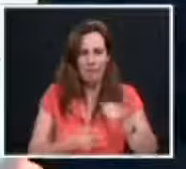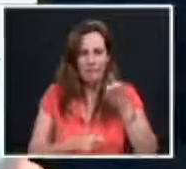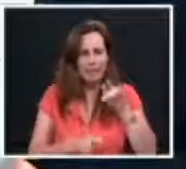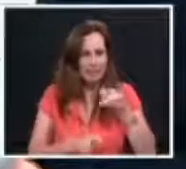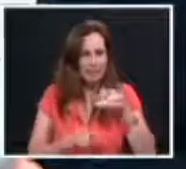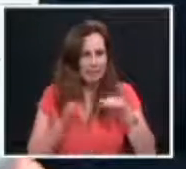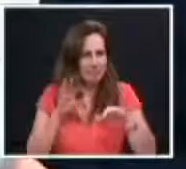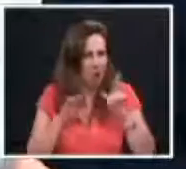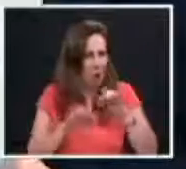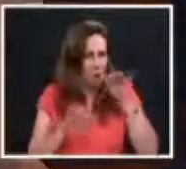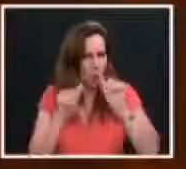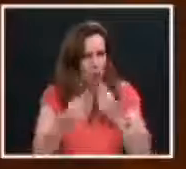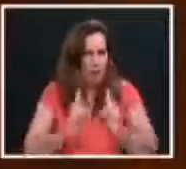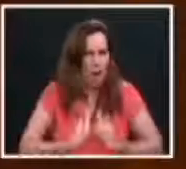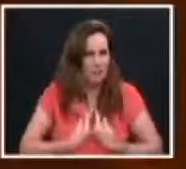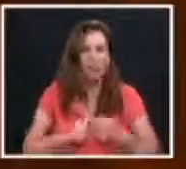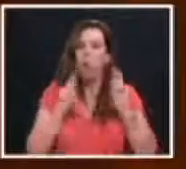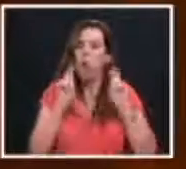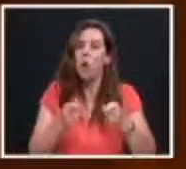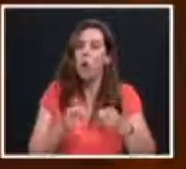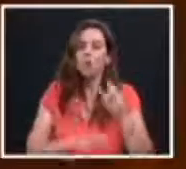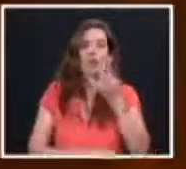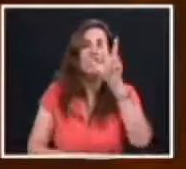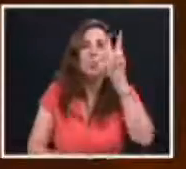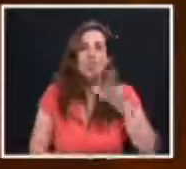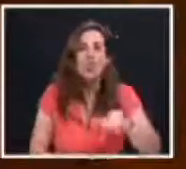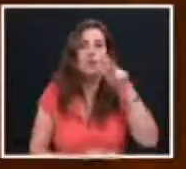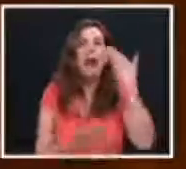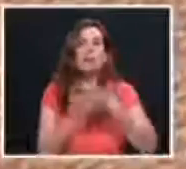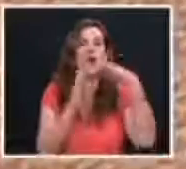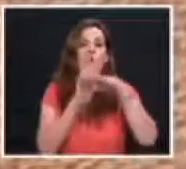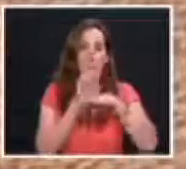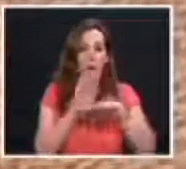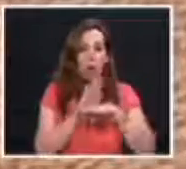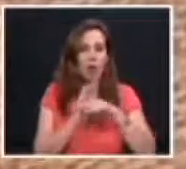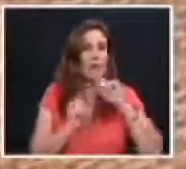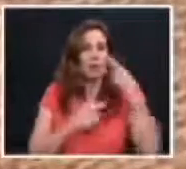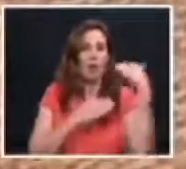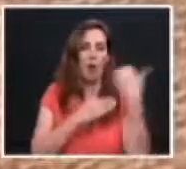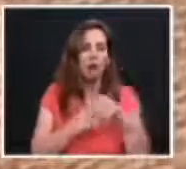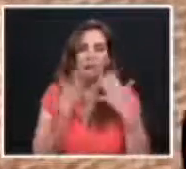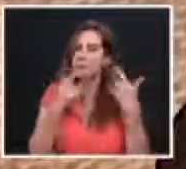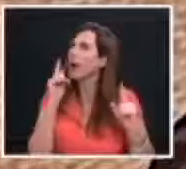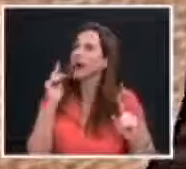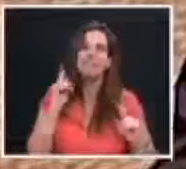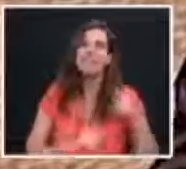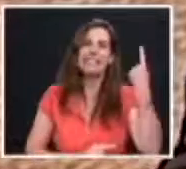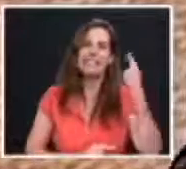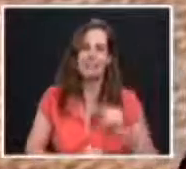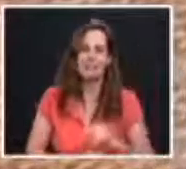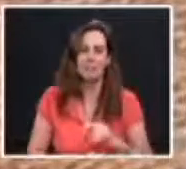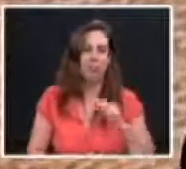נכון? נכון. שמע, הוגשו לא פחות מ-3,000 הצעות חוק בשנה האחרונה, זה מספר C אני חושב